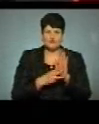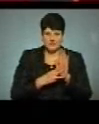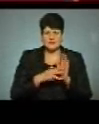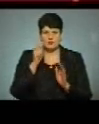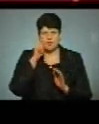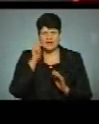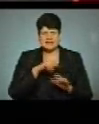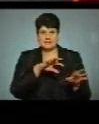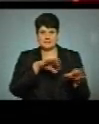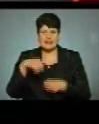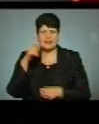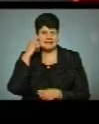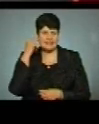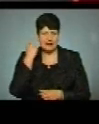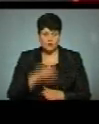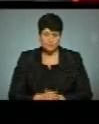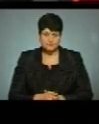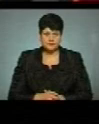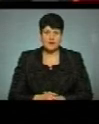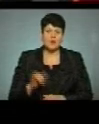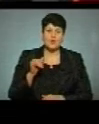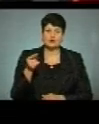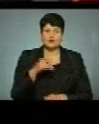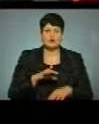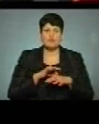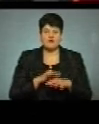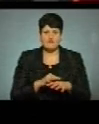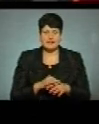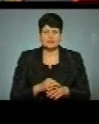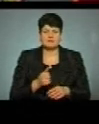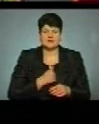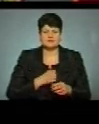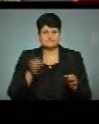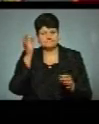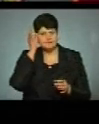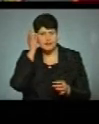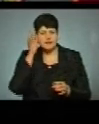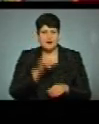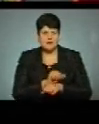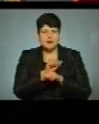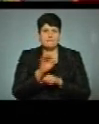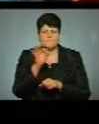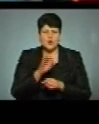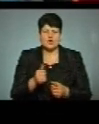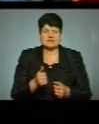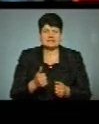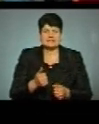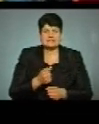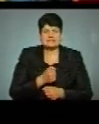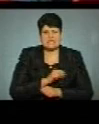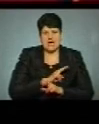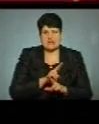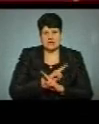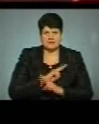українців. У Тернополі провели мітинг-реквієм в пам'ять про загиблих під час оборони міста Дебальцеве Донецької області.